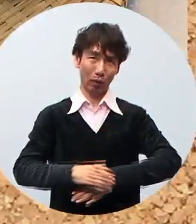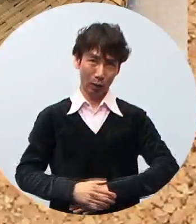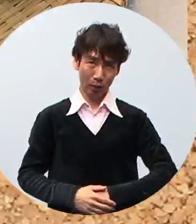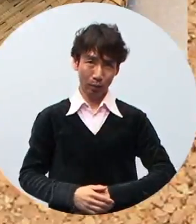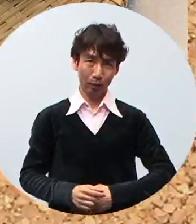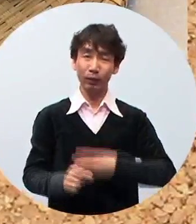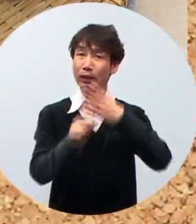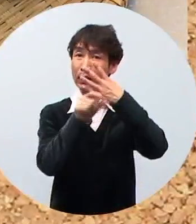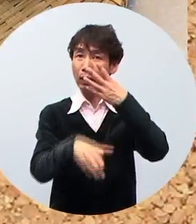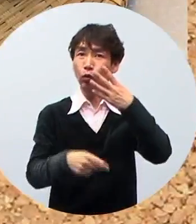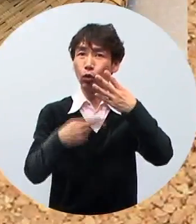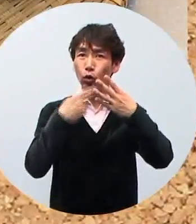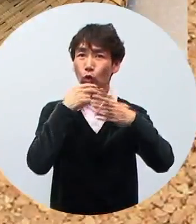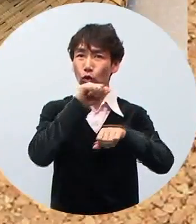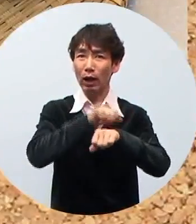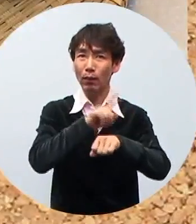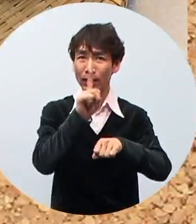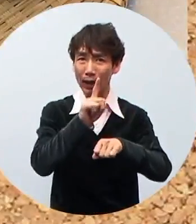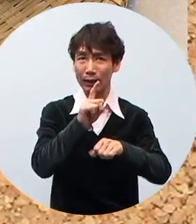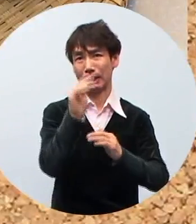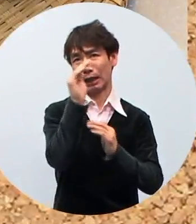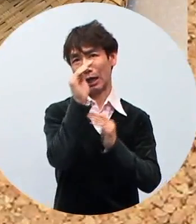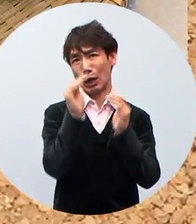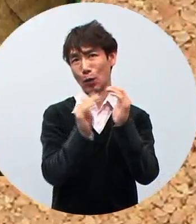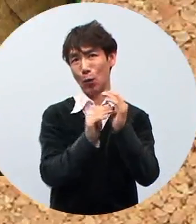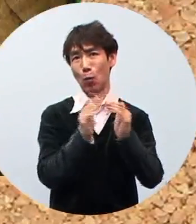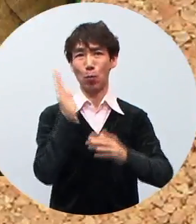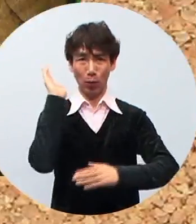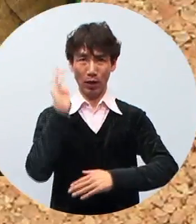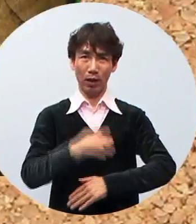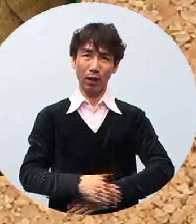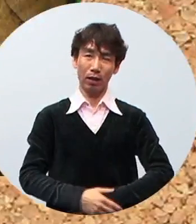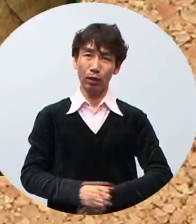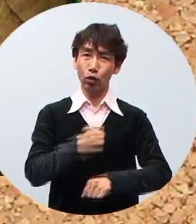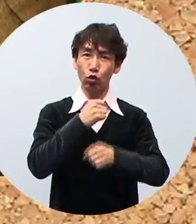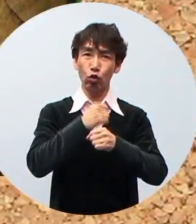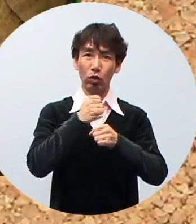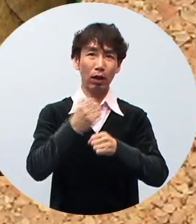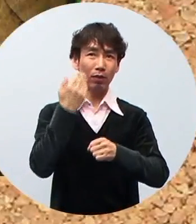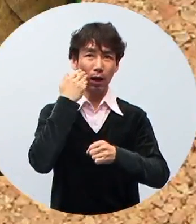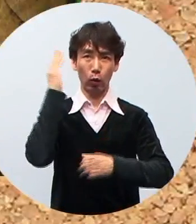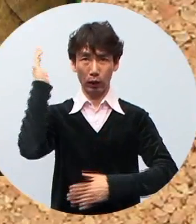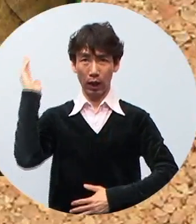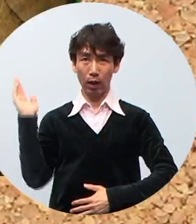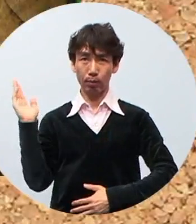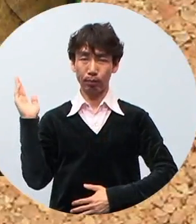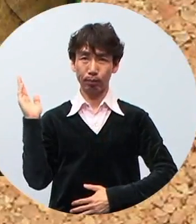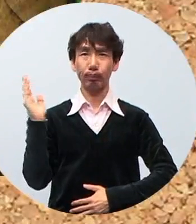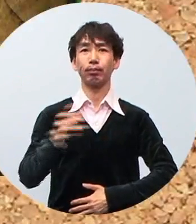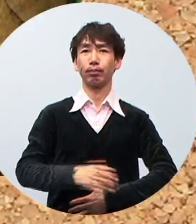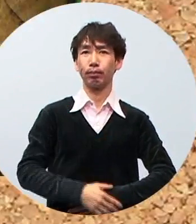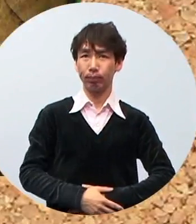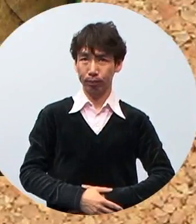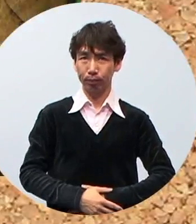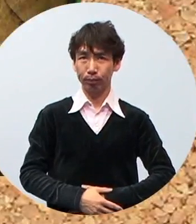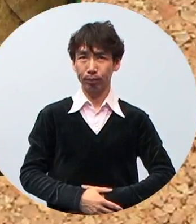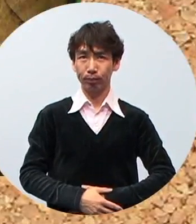4月の食材は藤沢さんのタケノコを使います。生産者はご覧の方々です。